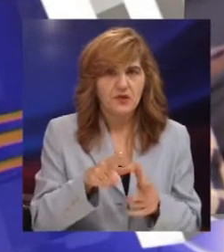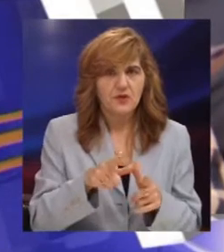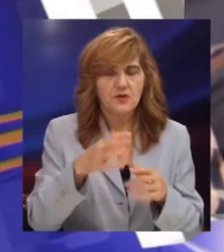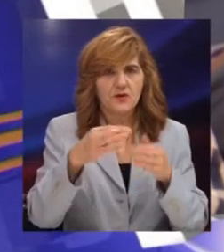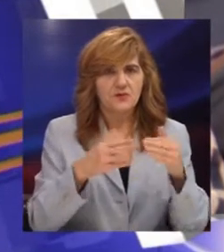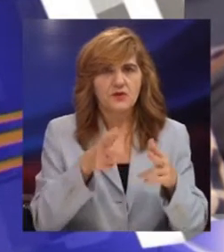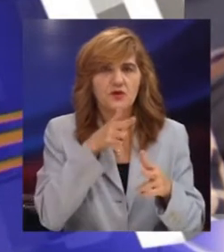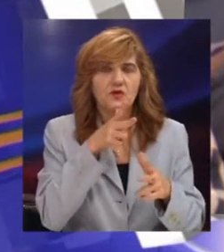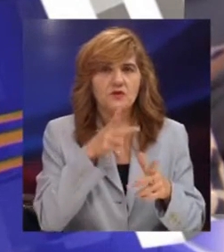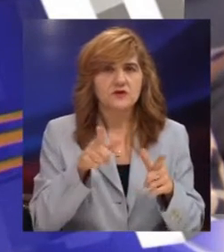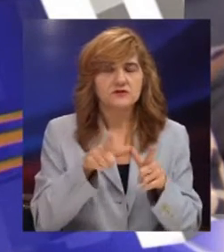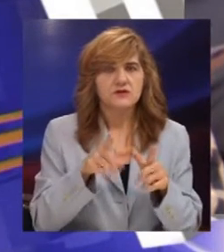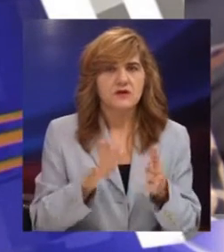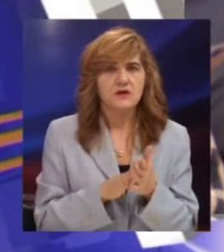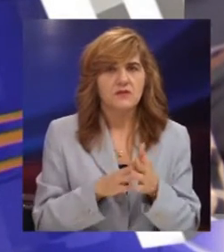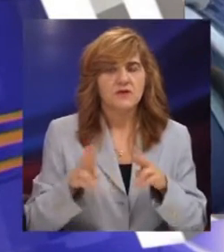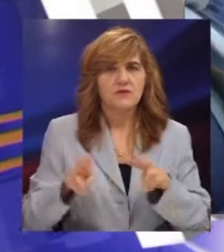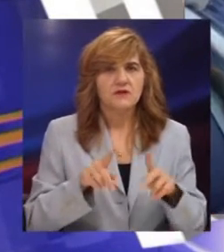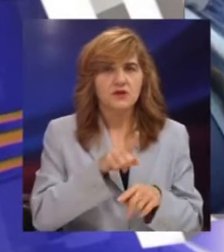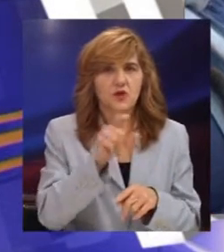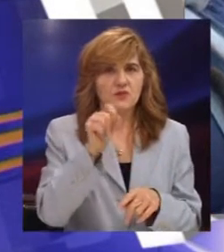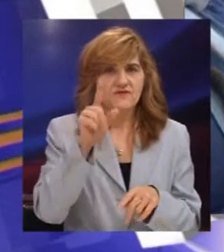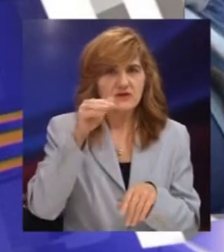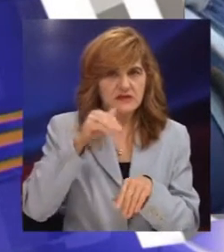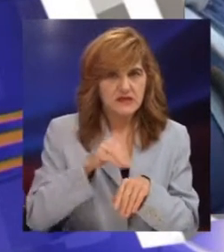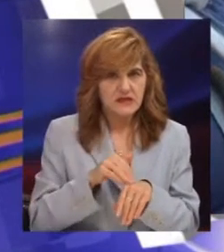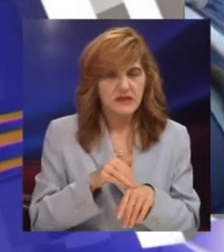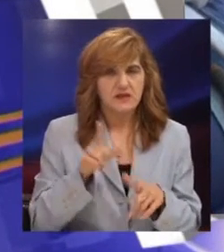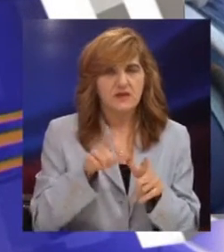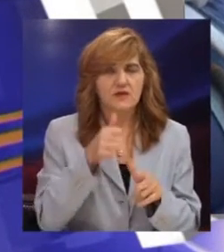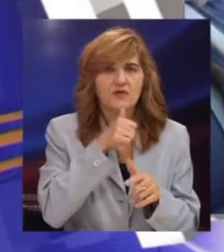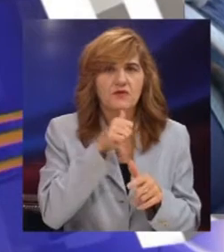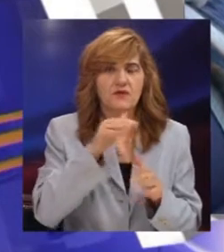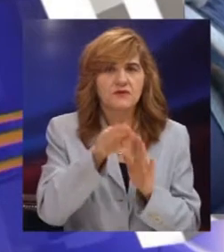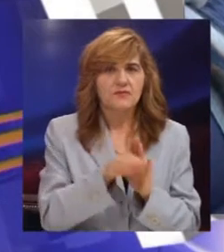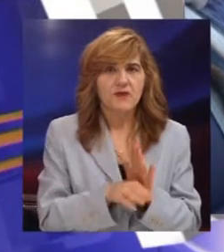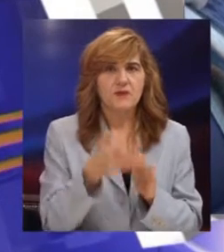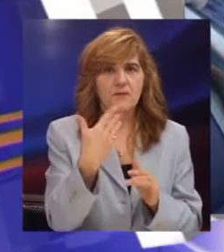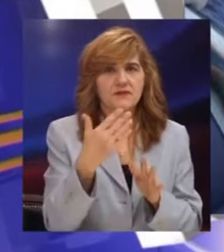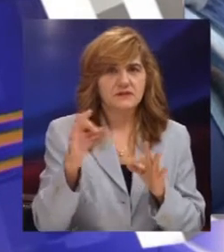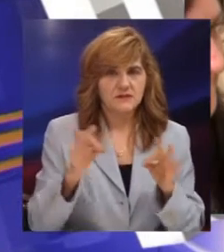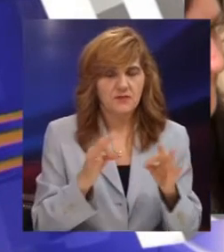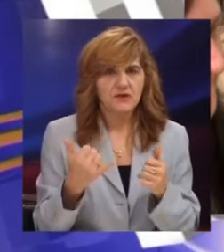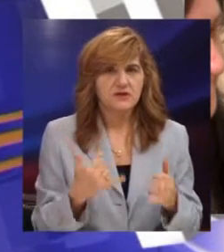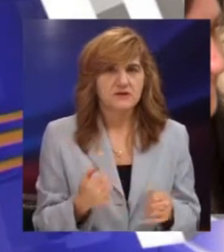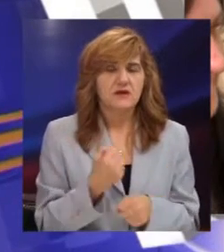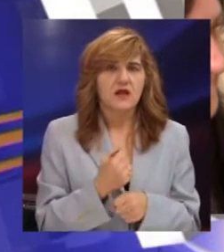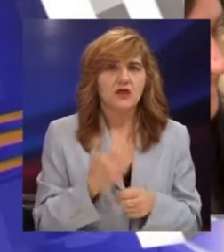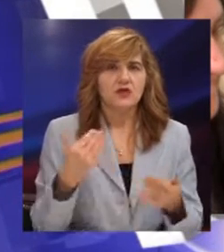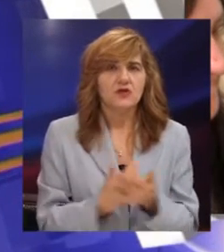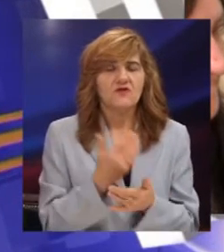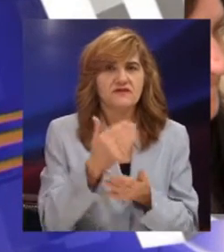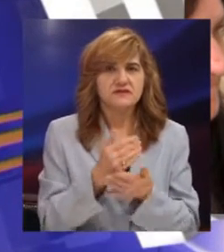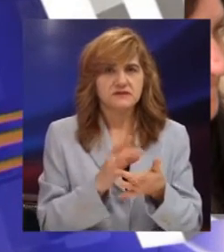najmanje iznose potraživanja, po kojoj je za iznose potraživanja do 12.000 dinara tarifa smanjena za skoro 50%, u toku je rad na